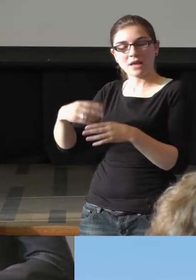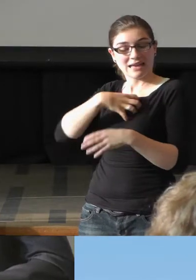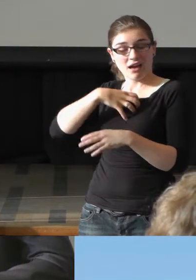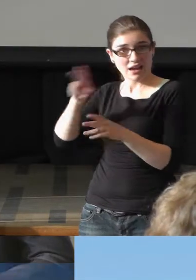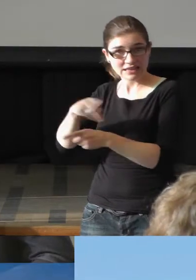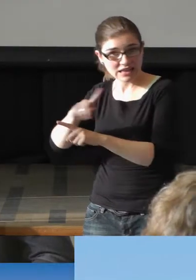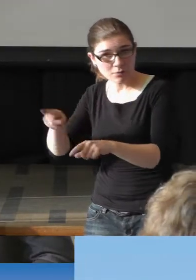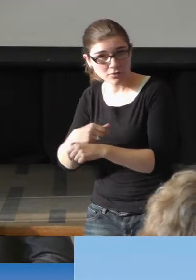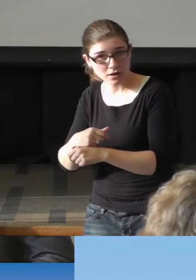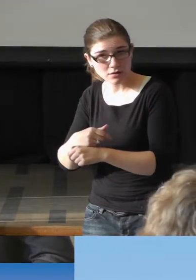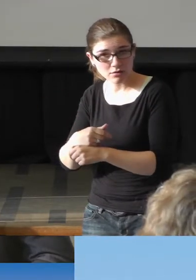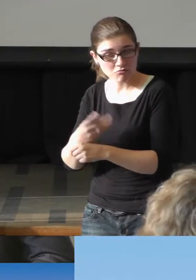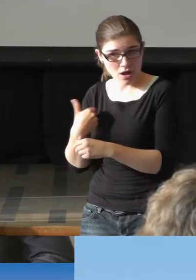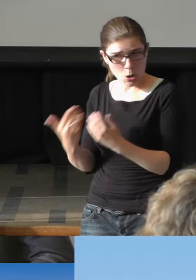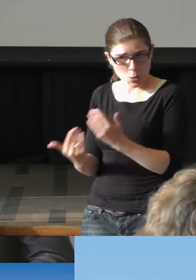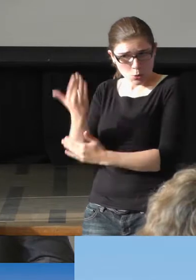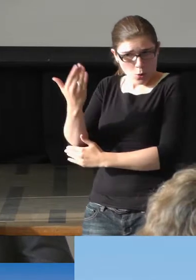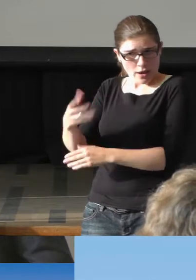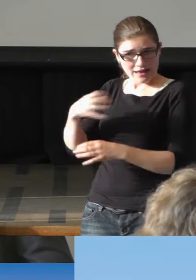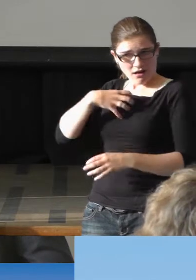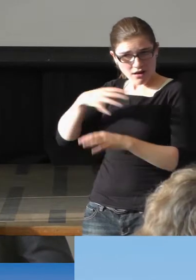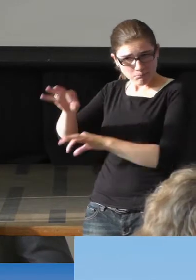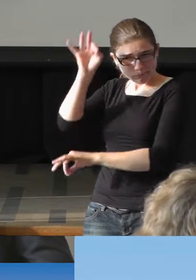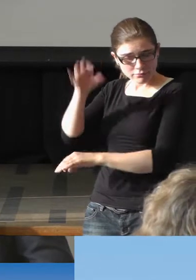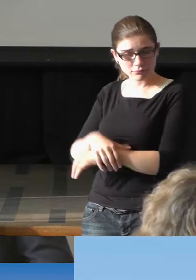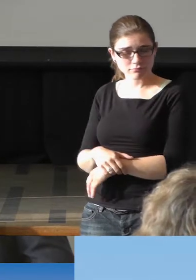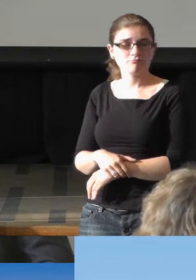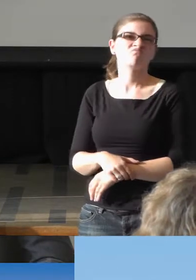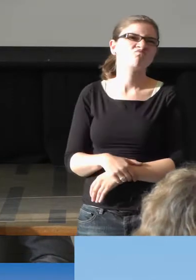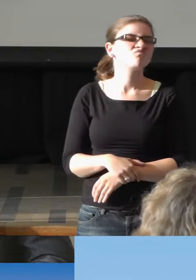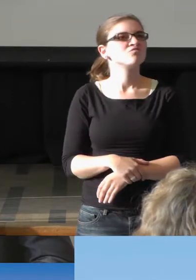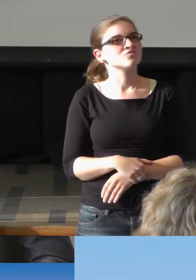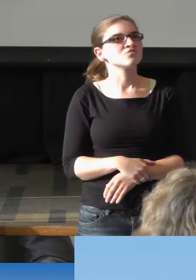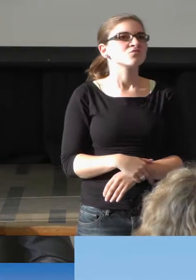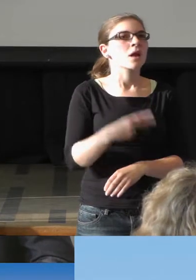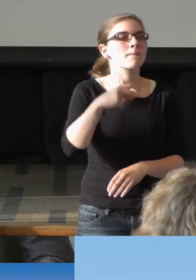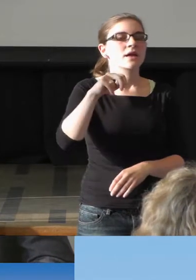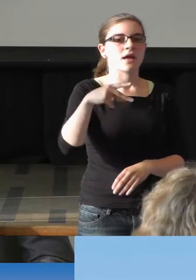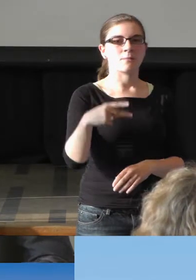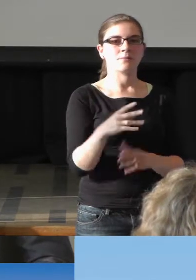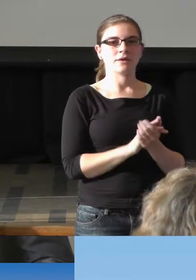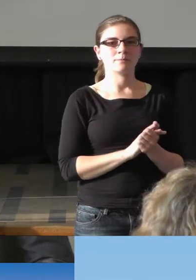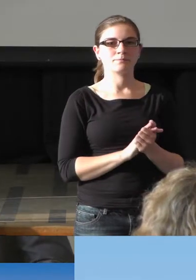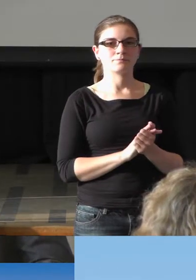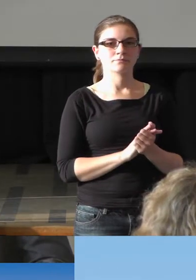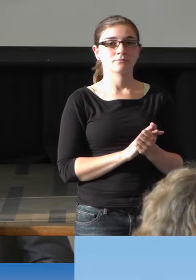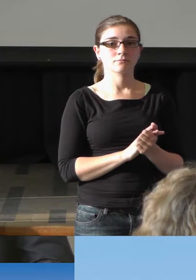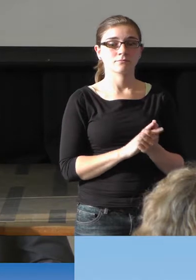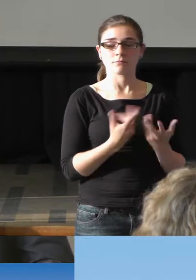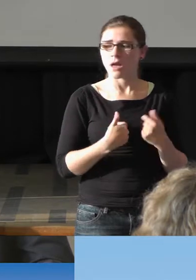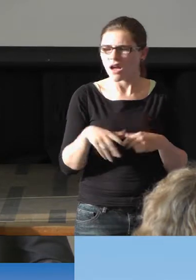Naja, also der Begriff ist ja jetzt nicht englisch, Polyneuropathie, sind lauter griechische, achso, Rest is Lex.